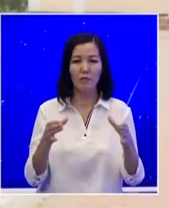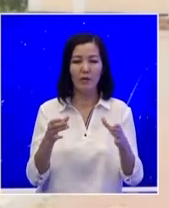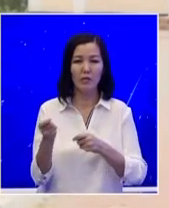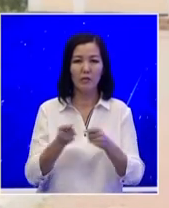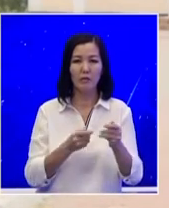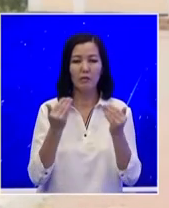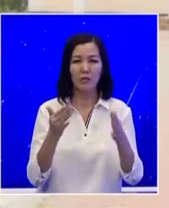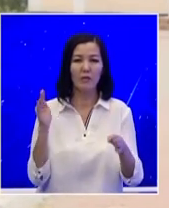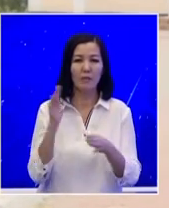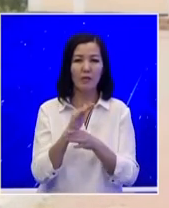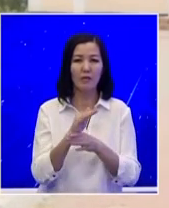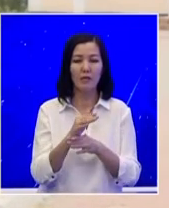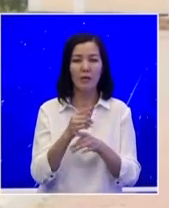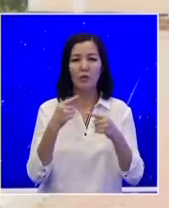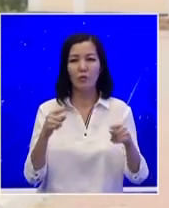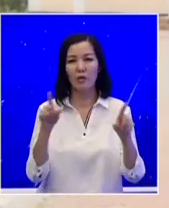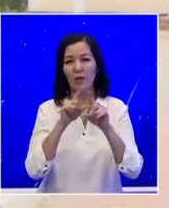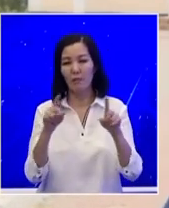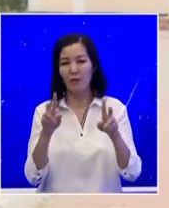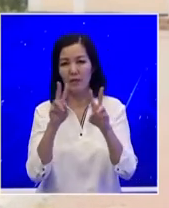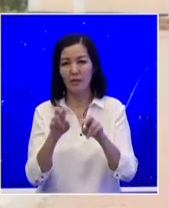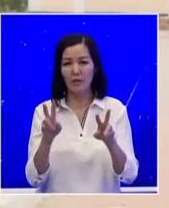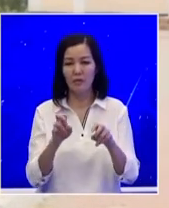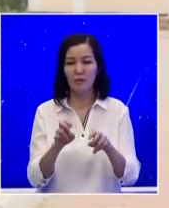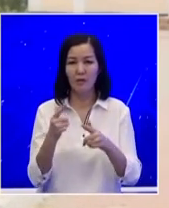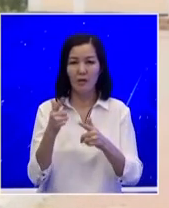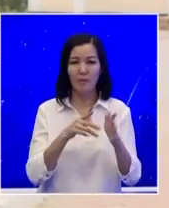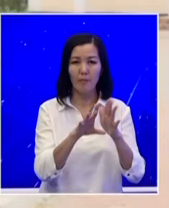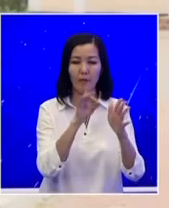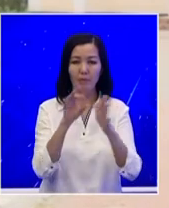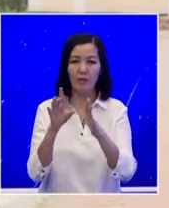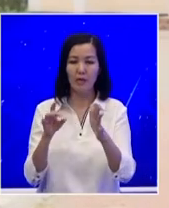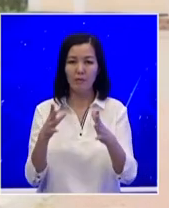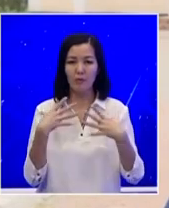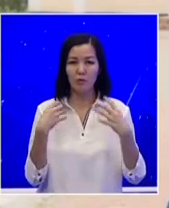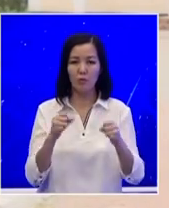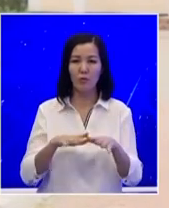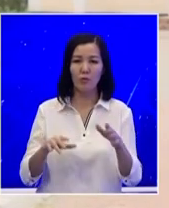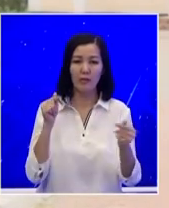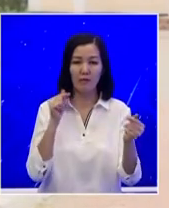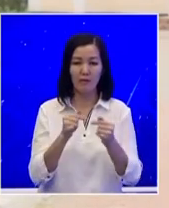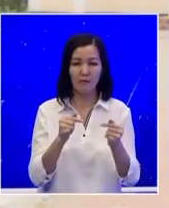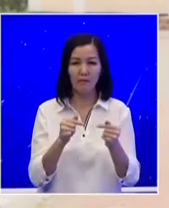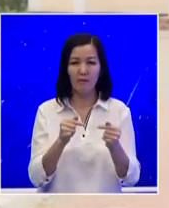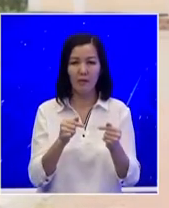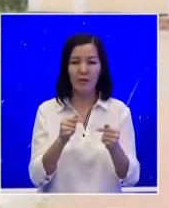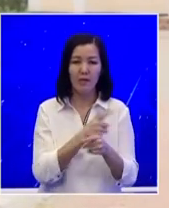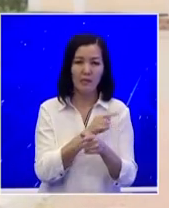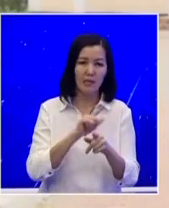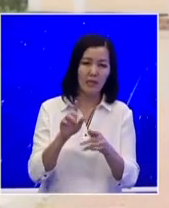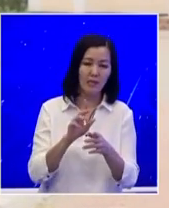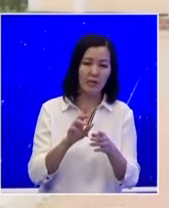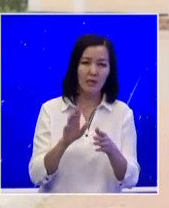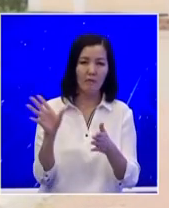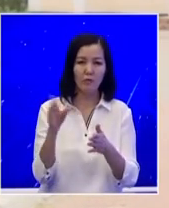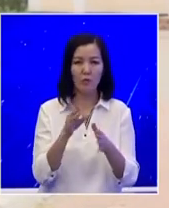сейчас дополнительно ищем еще другие объекты. И вот подбираем такие зоны отдыха, чтобы они были, соответствовали и санитарным нормам, и